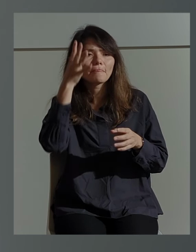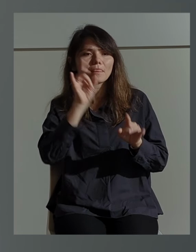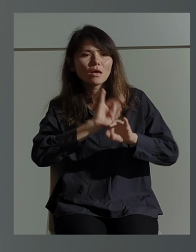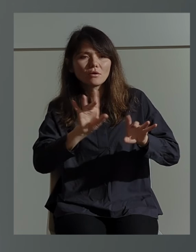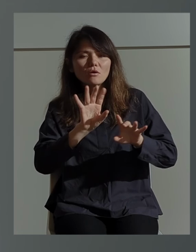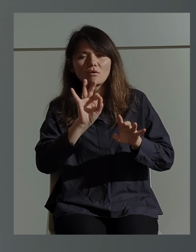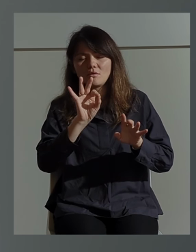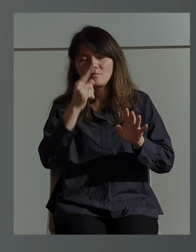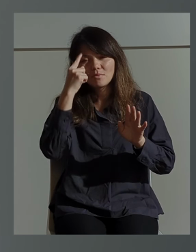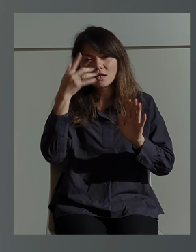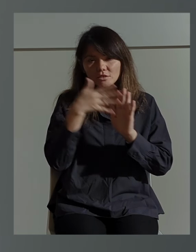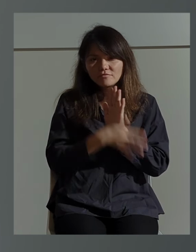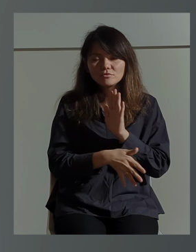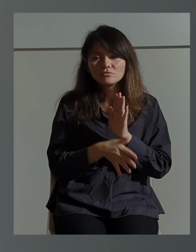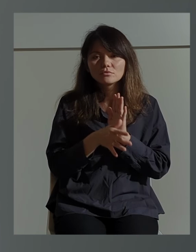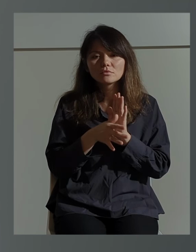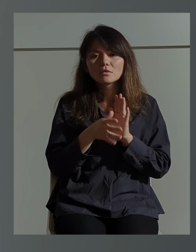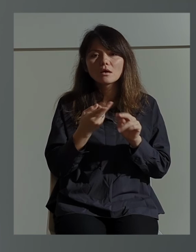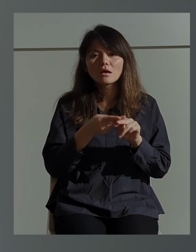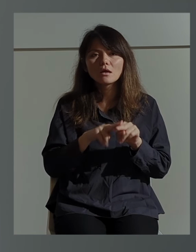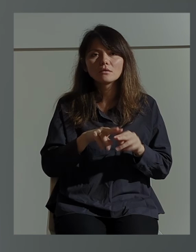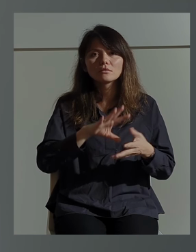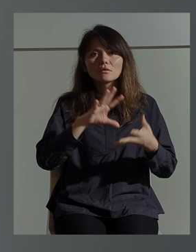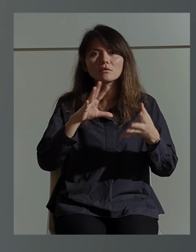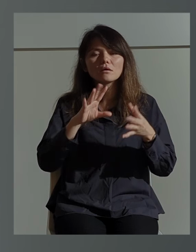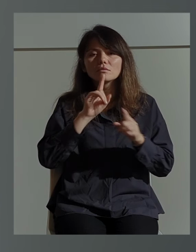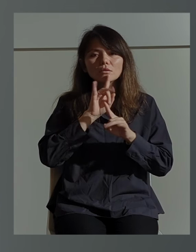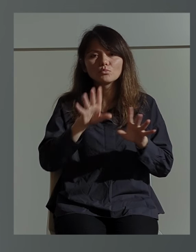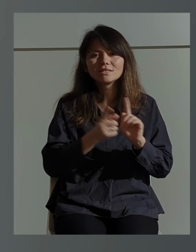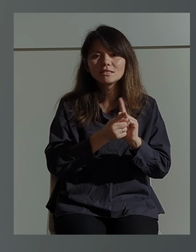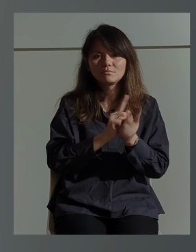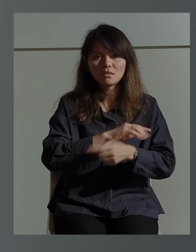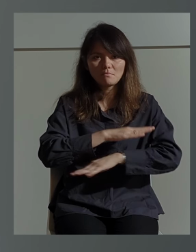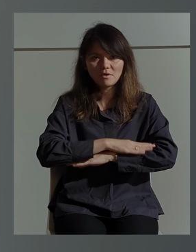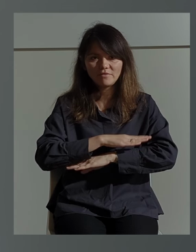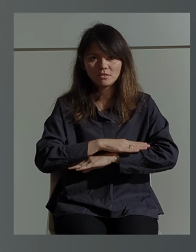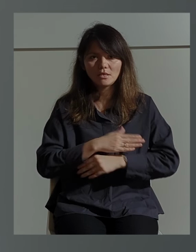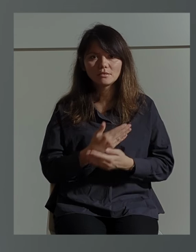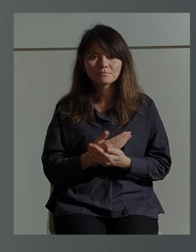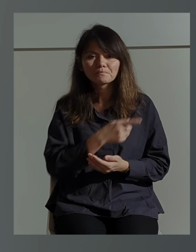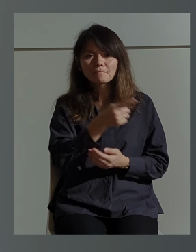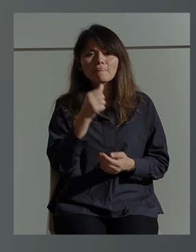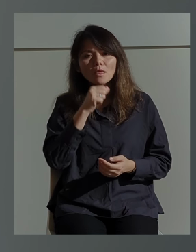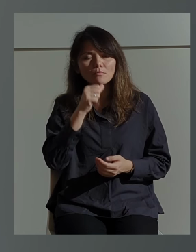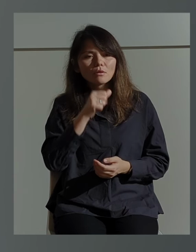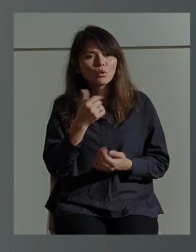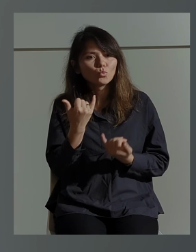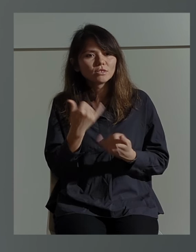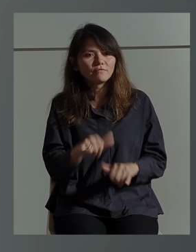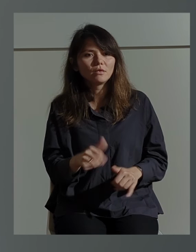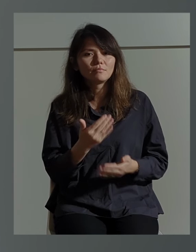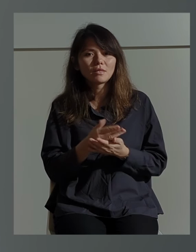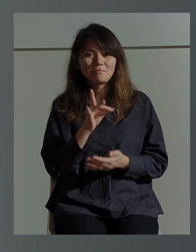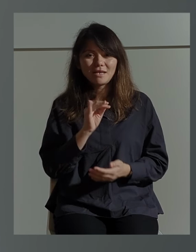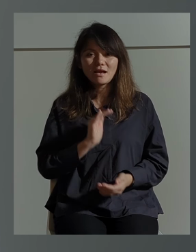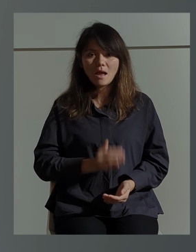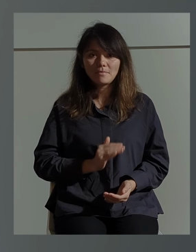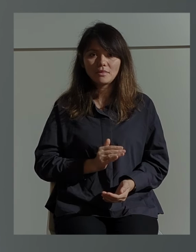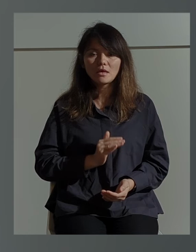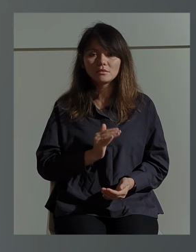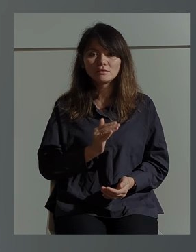находится это вообще может не приводить к изменению поведения ну попробуйте кого-то удивить Да что там при капитализме человек